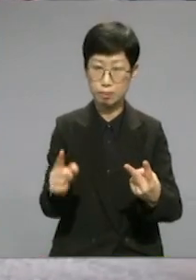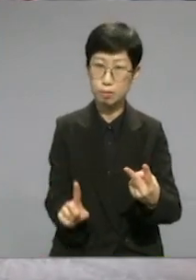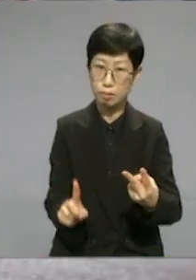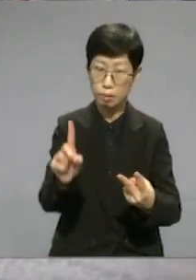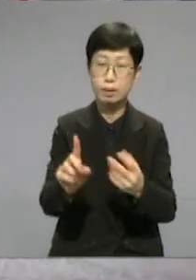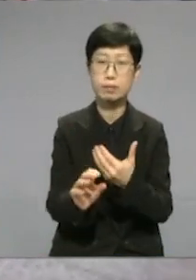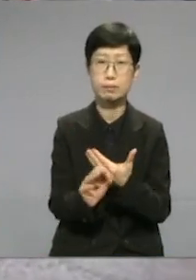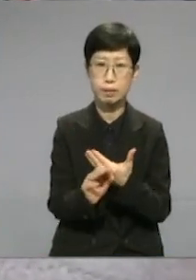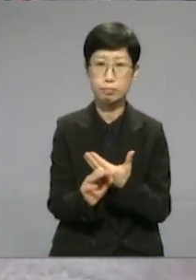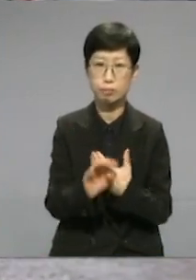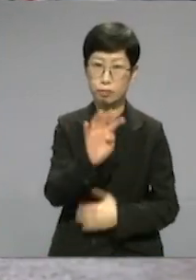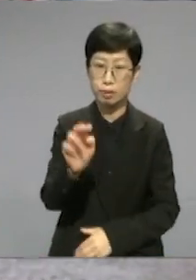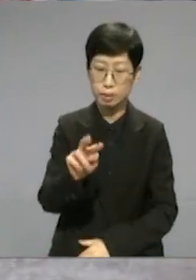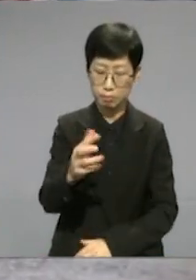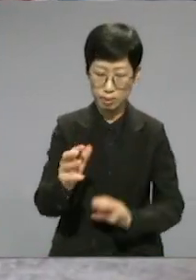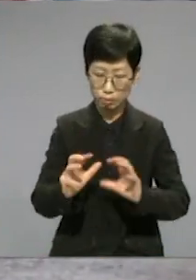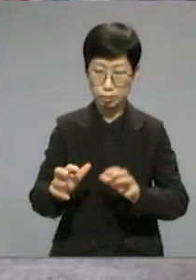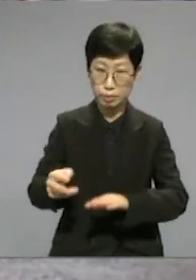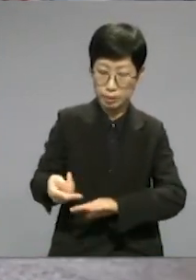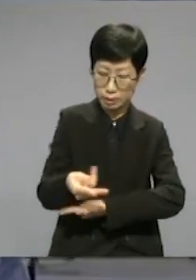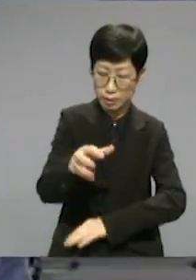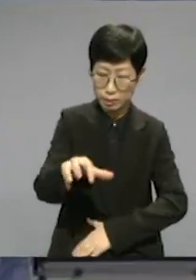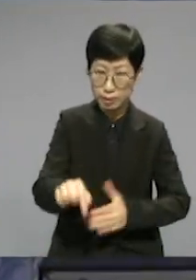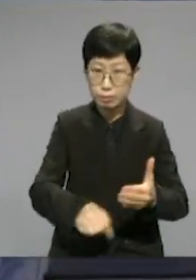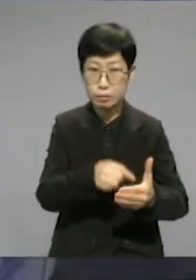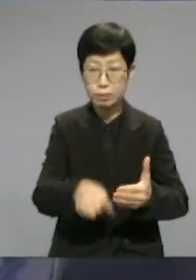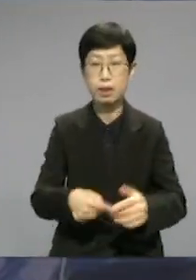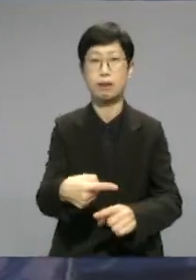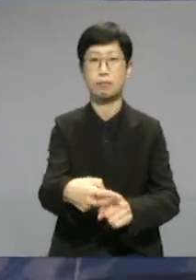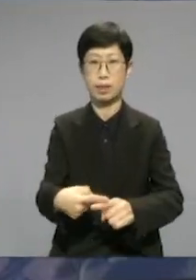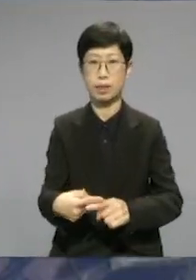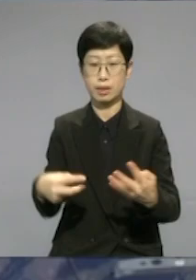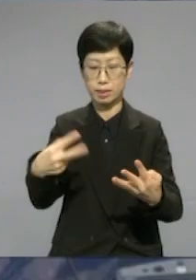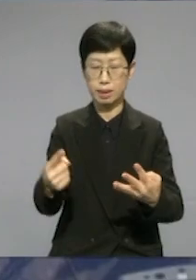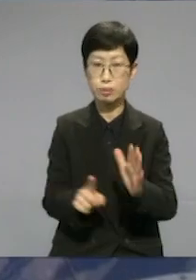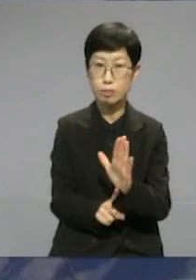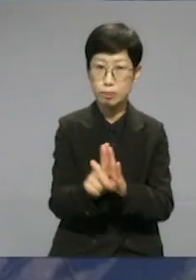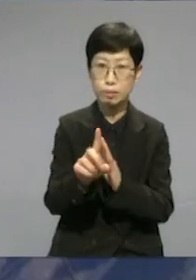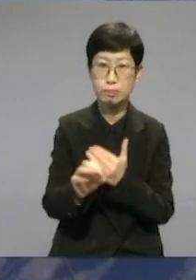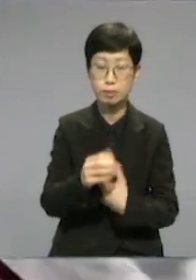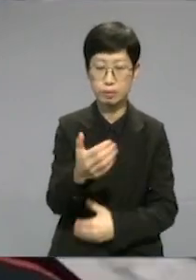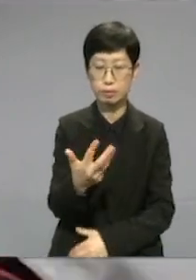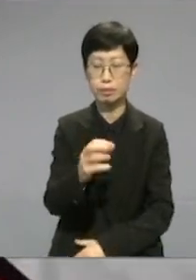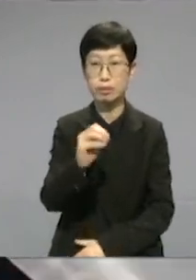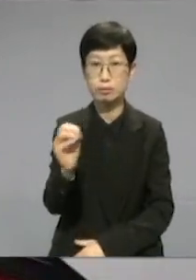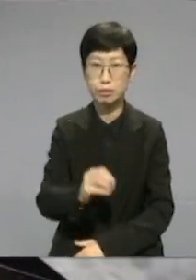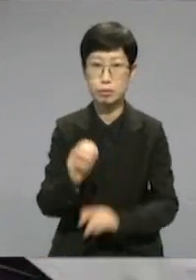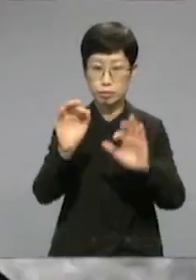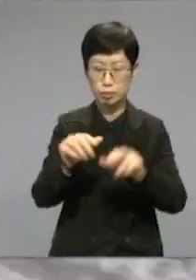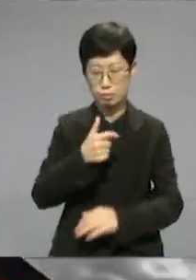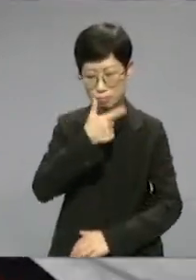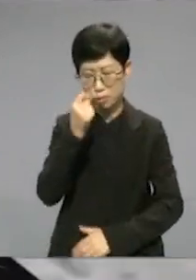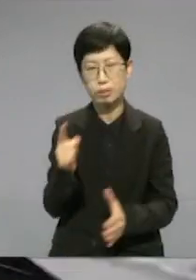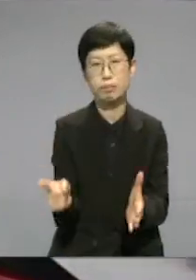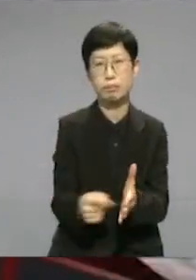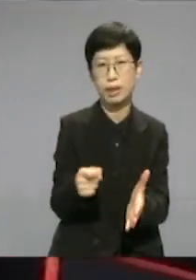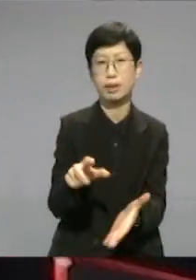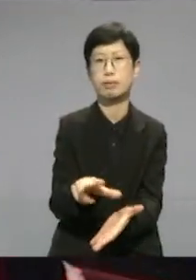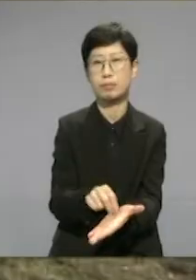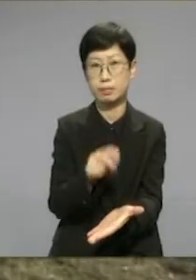경우 유럽 28개국 스키장 중 절반이 4도 높아지면 98%가 눈 부족에 시달리게